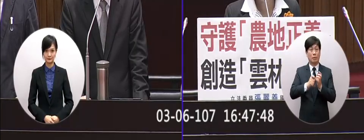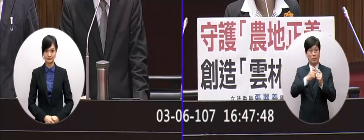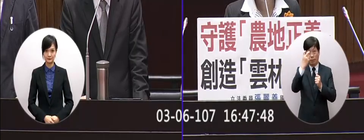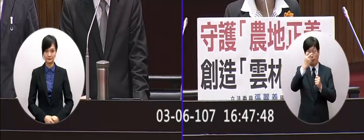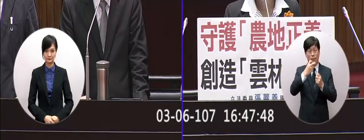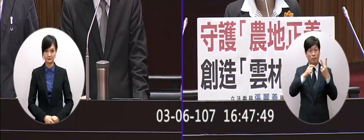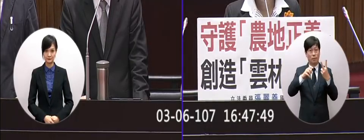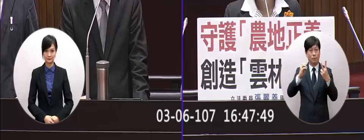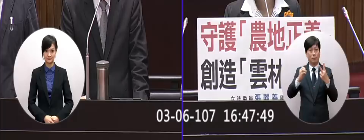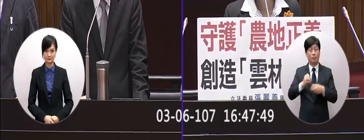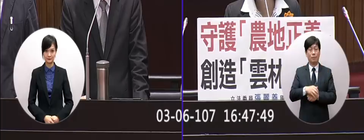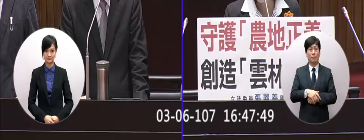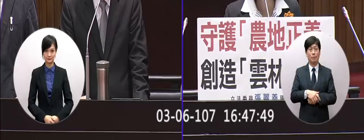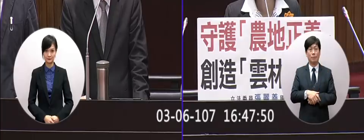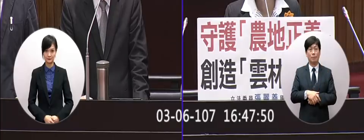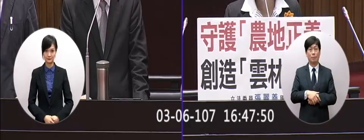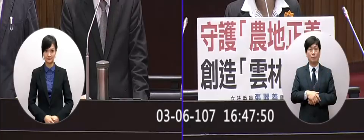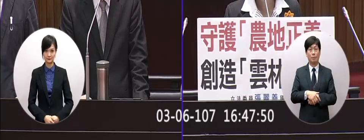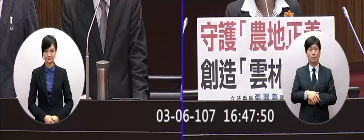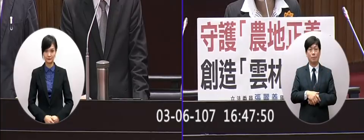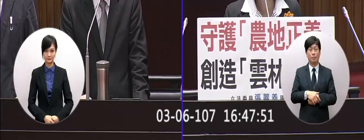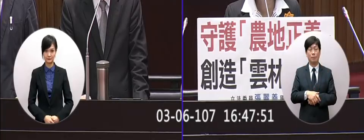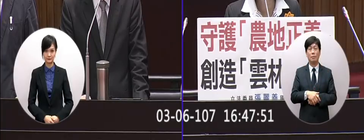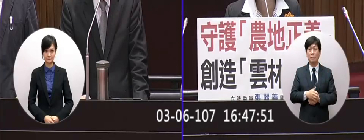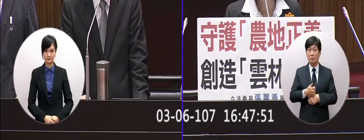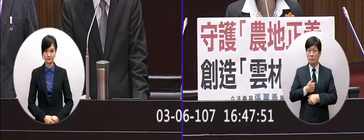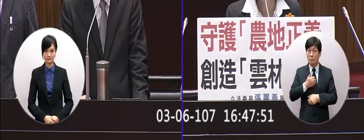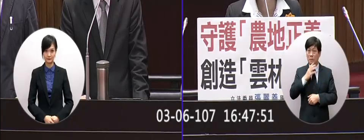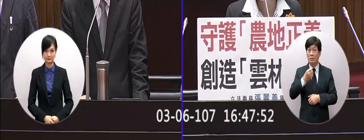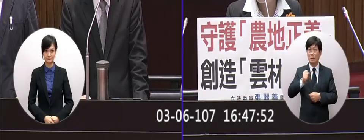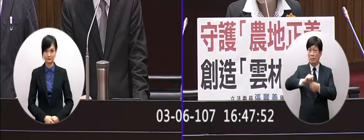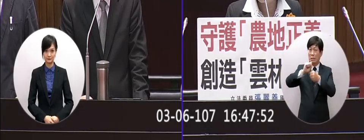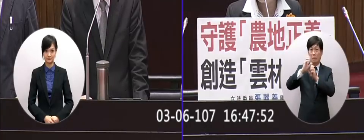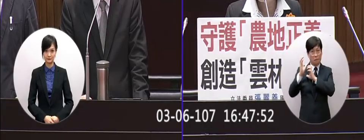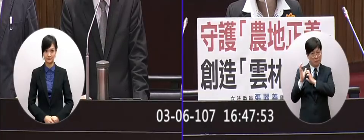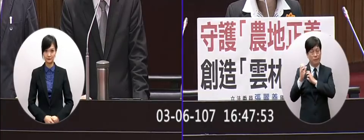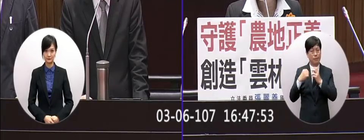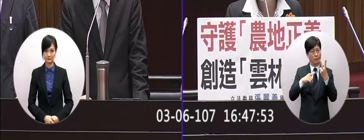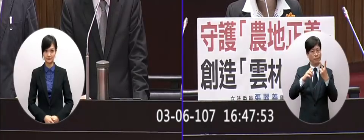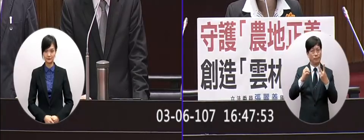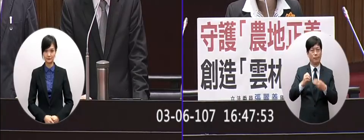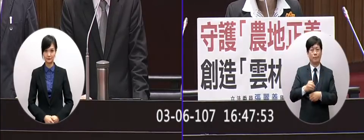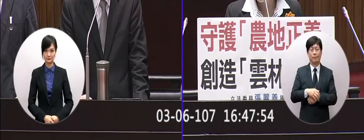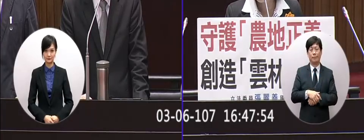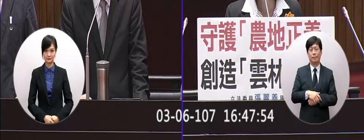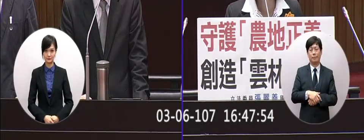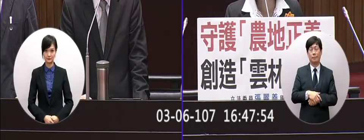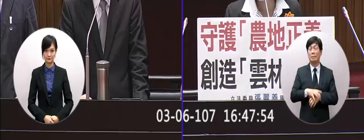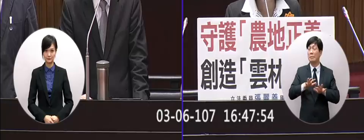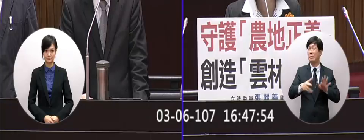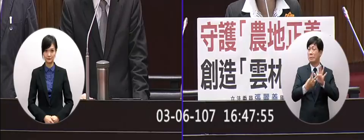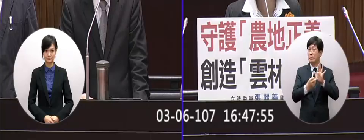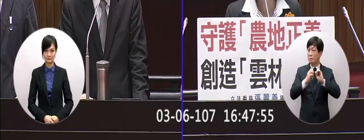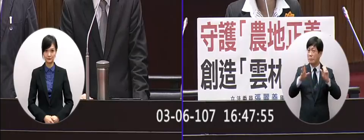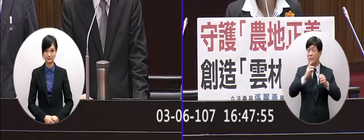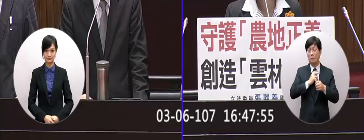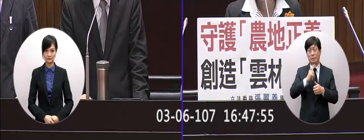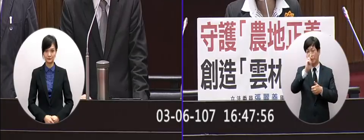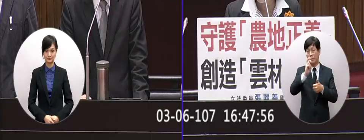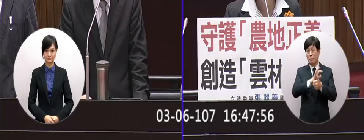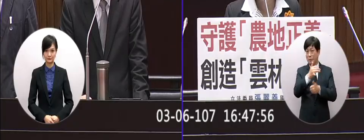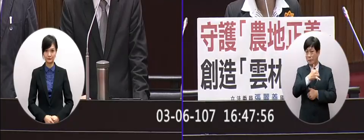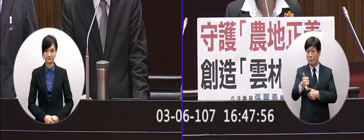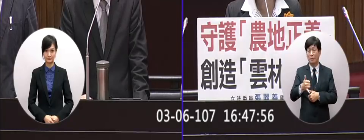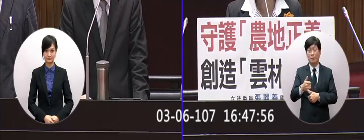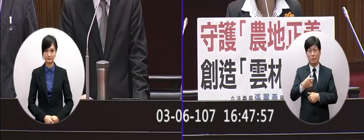2.0 是一个真正增加负担的 2.0。 你现在说照服务员